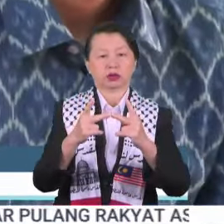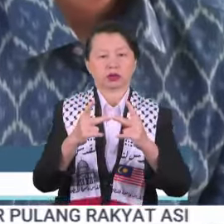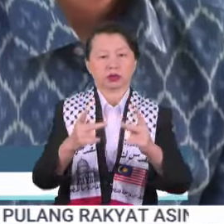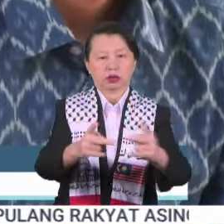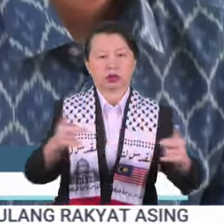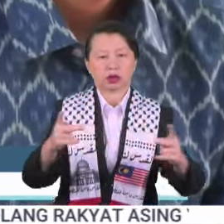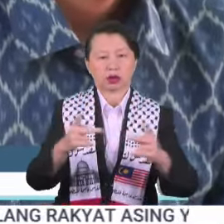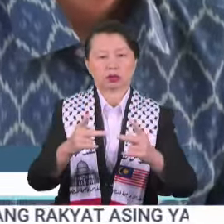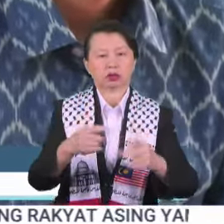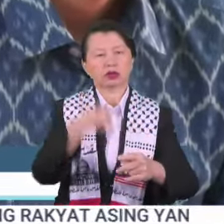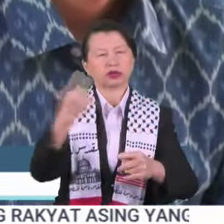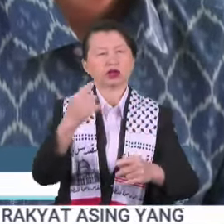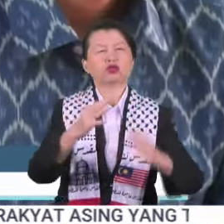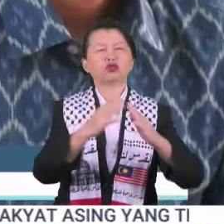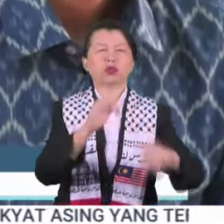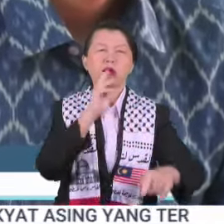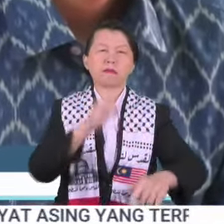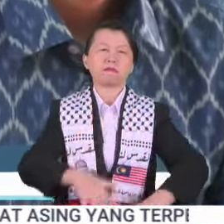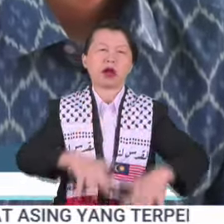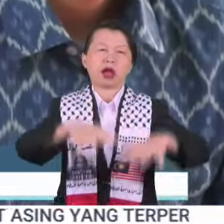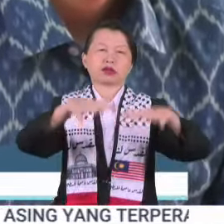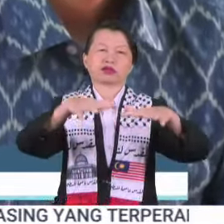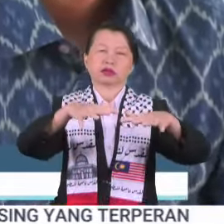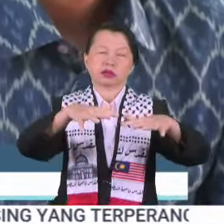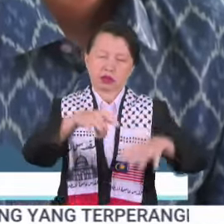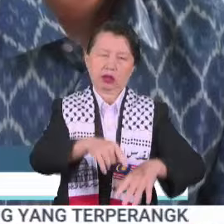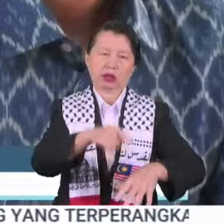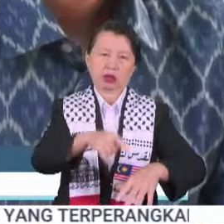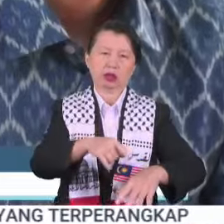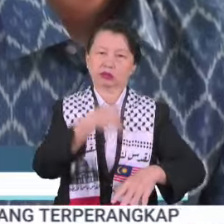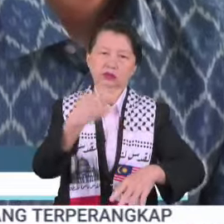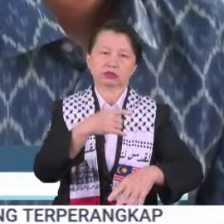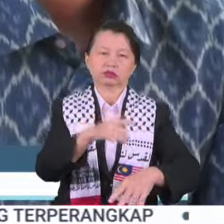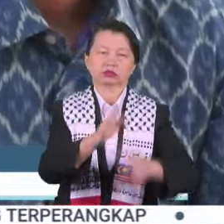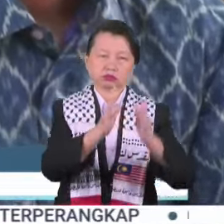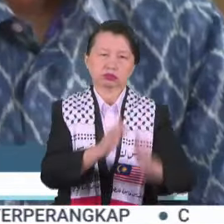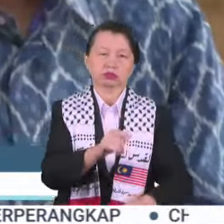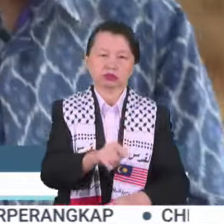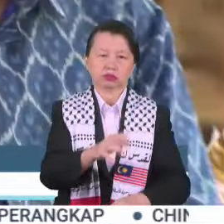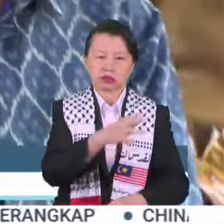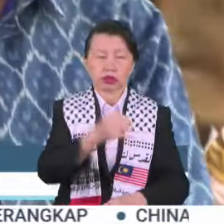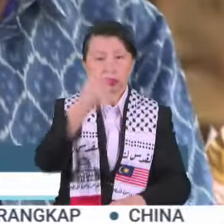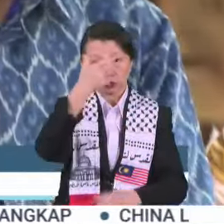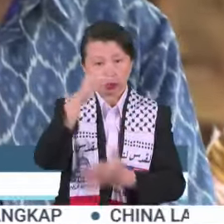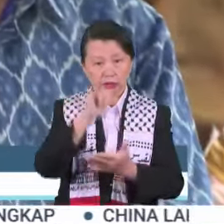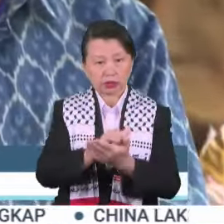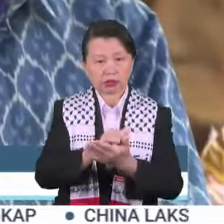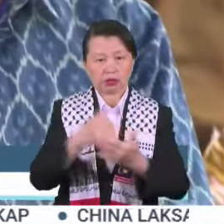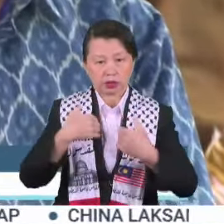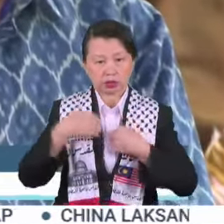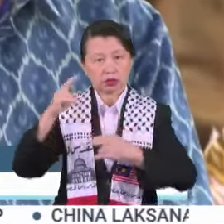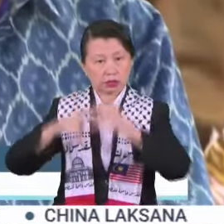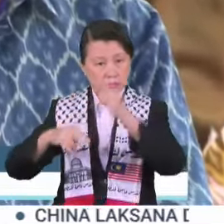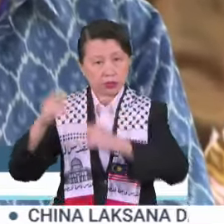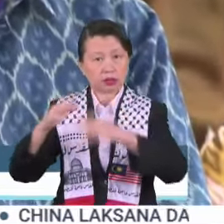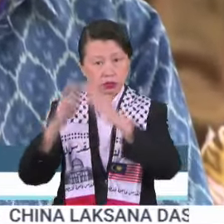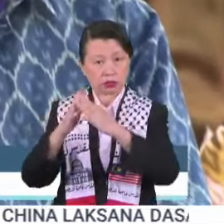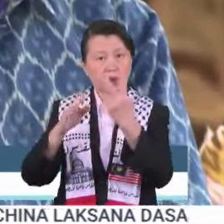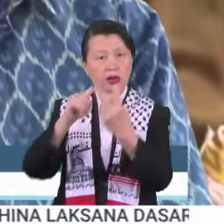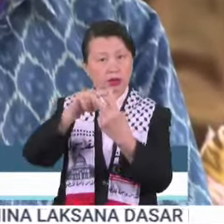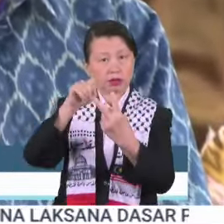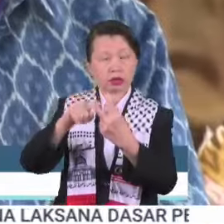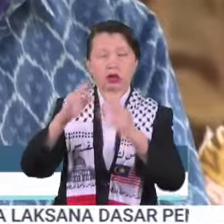yang selalu kena banjirlah banjir dan sebab itu kita ada dua bentuk rumah iaitu